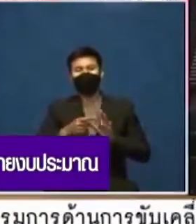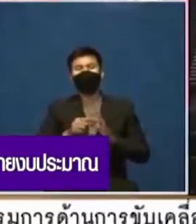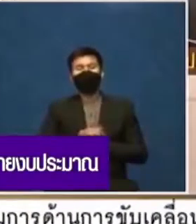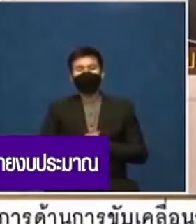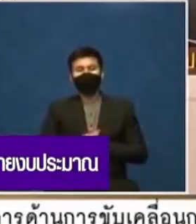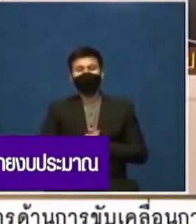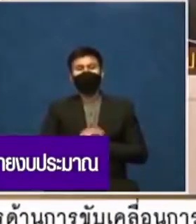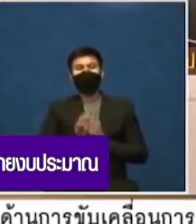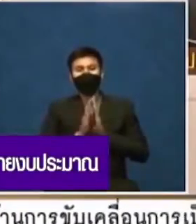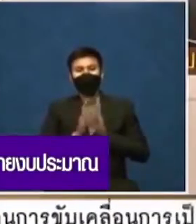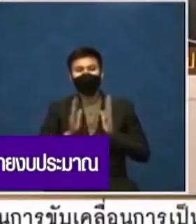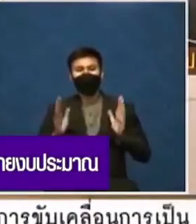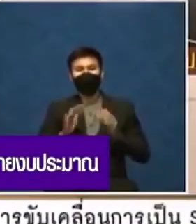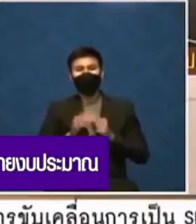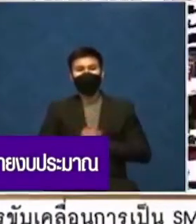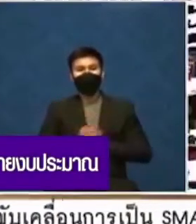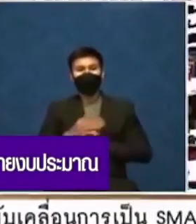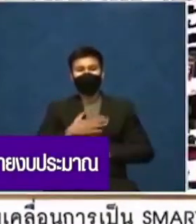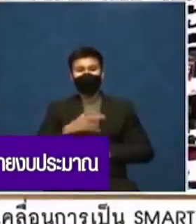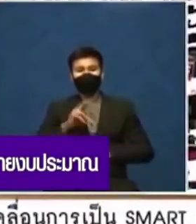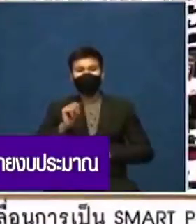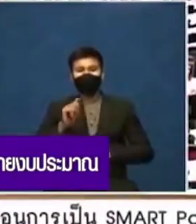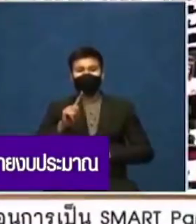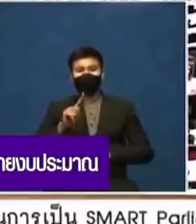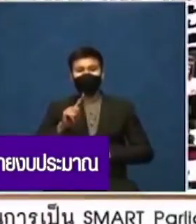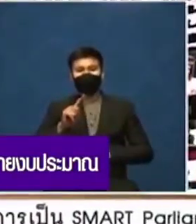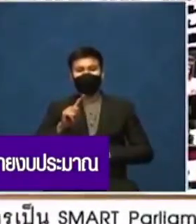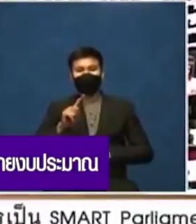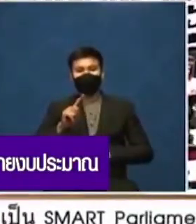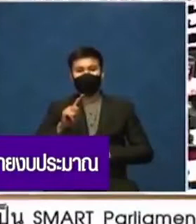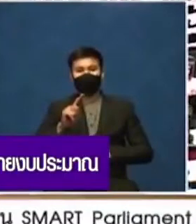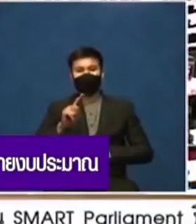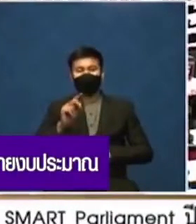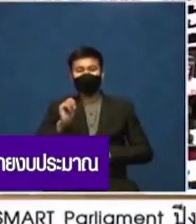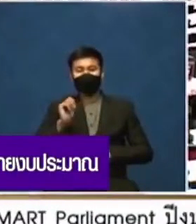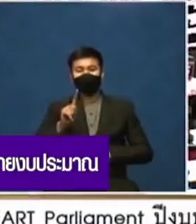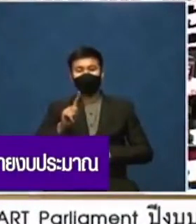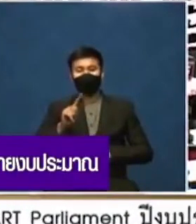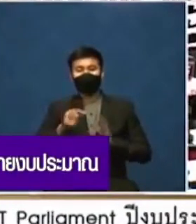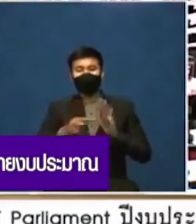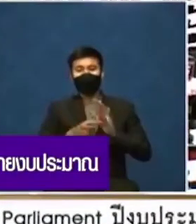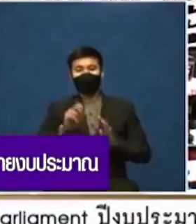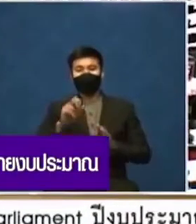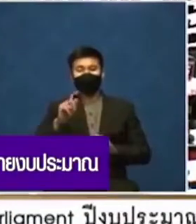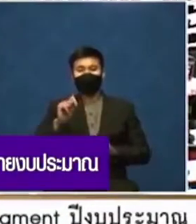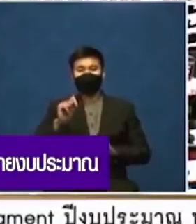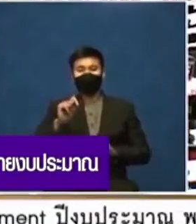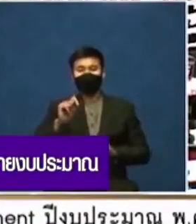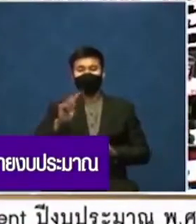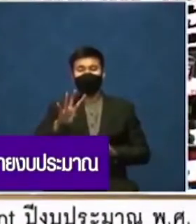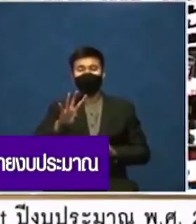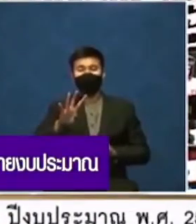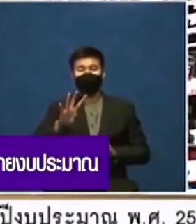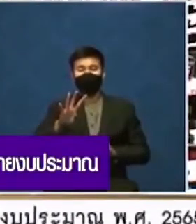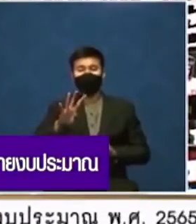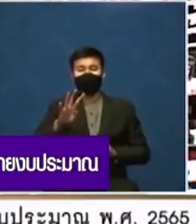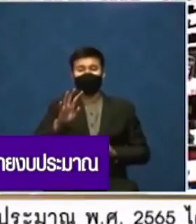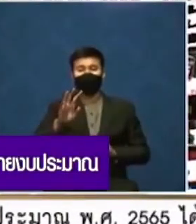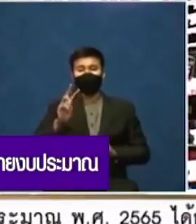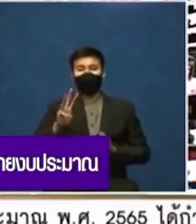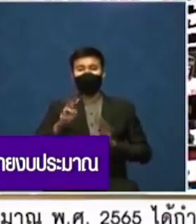ประธานครับผมณัฐวุฒิประเสริฐสวรรค์ขออนุญาตประท้วงท่านประธานครับ ครับ ท่านประธานกำลังทำผิด